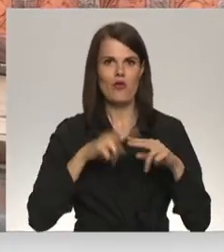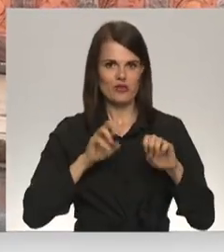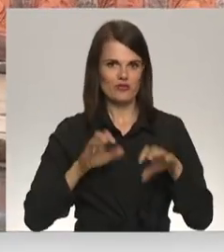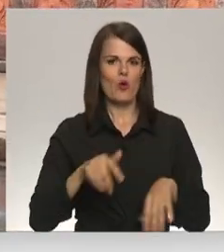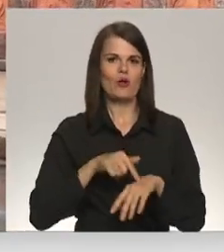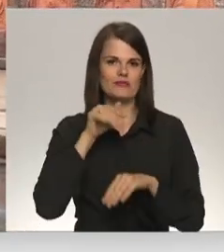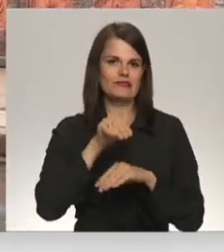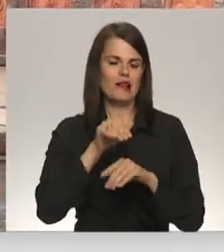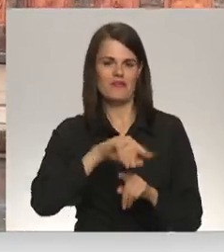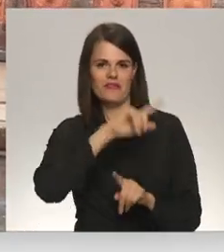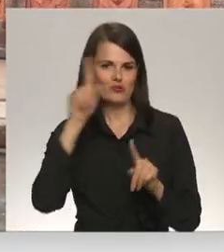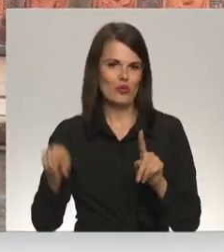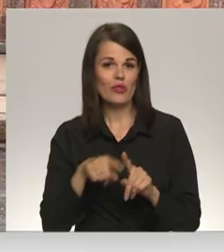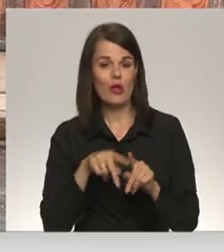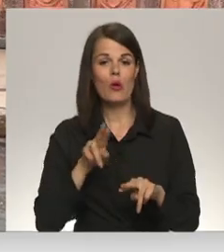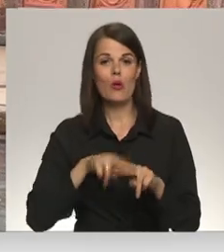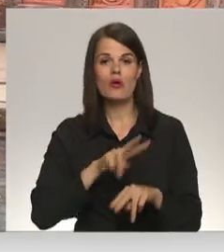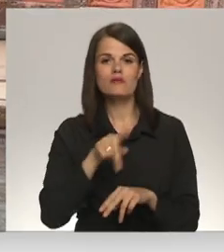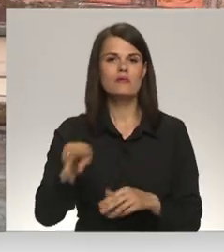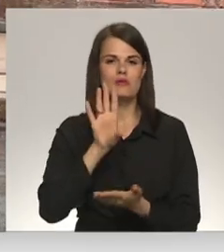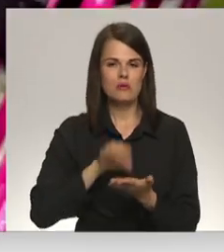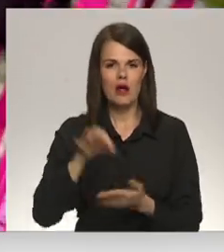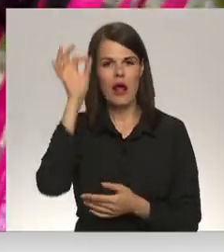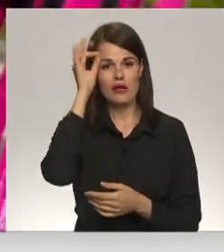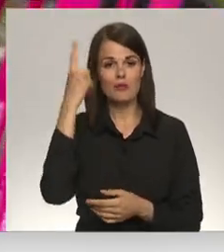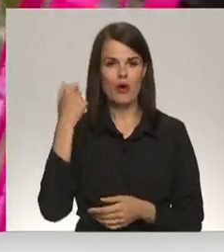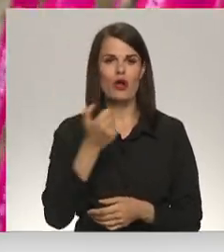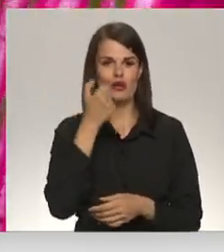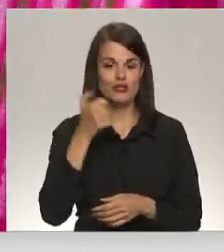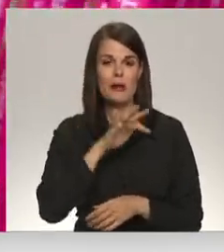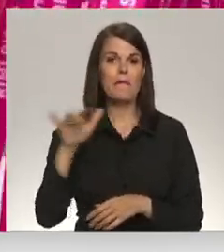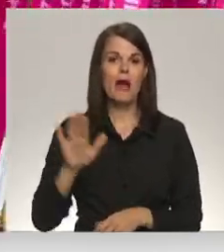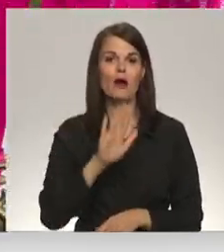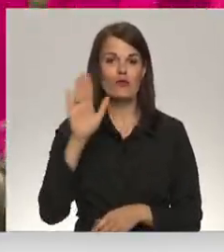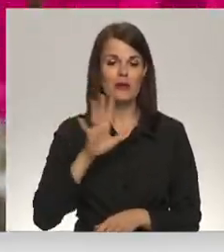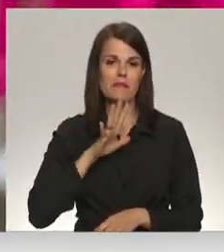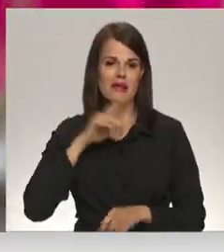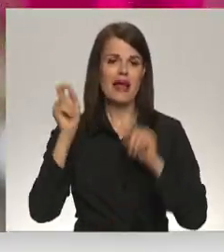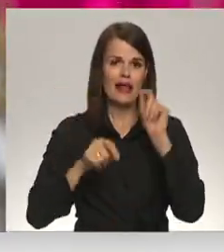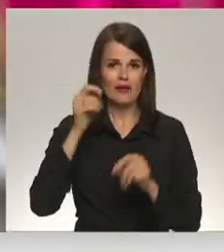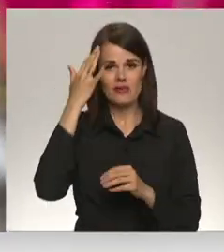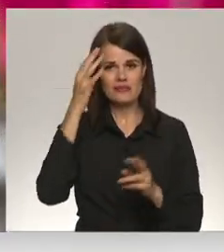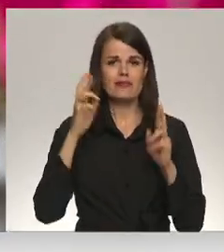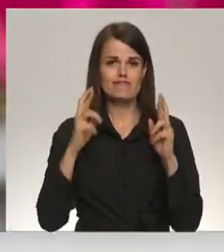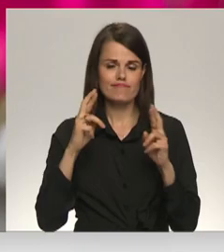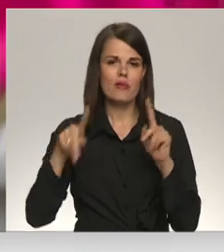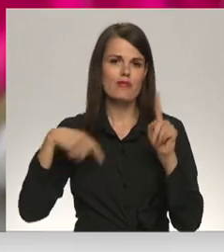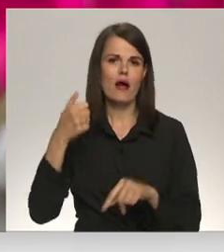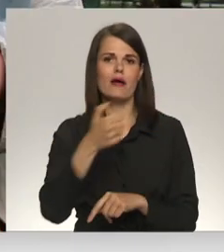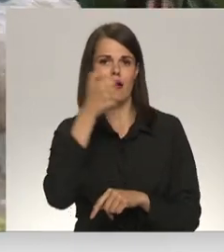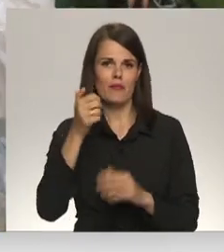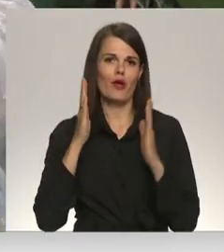dienu. Pieredzējošākie skrējēji atmins, ka arī pērn bērnu dienā lija. Viņi cer, ka vismaz nākamgad beidzot skries saules